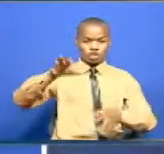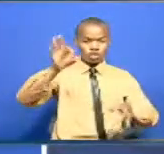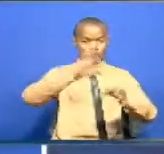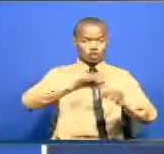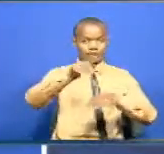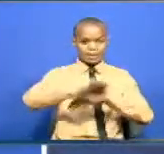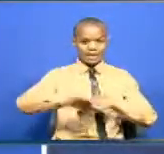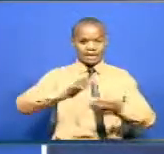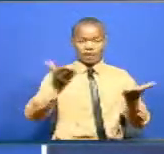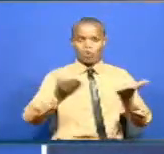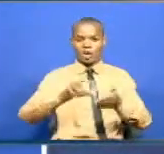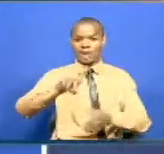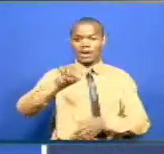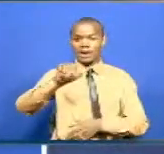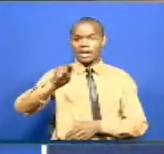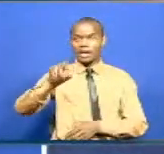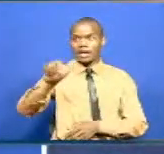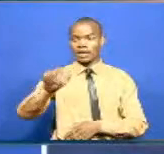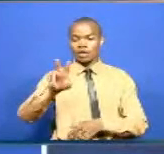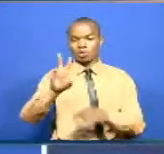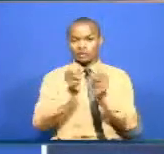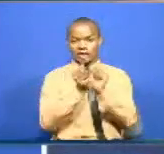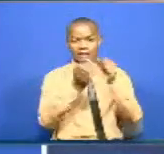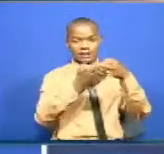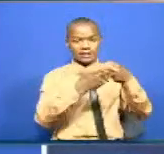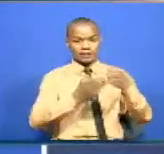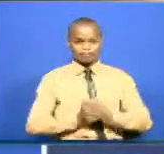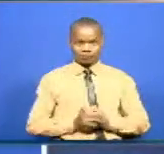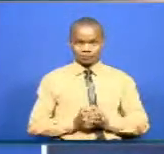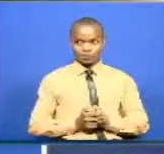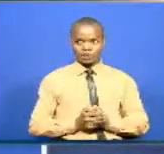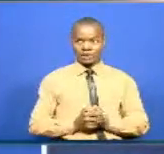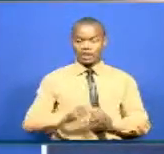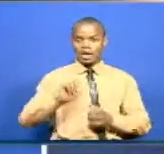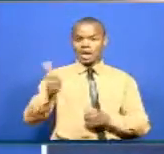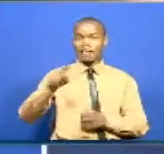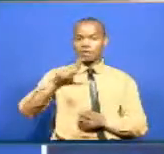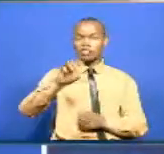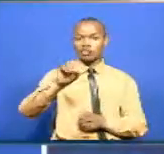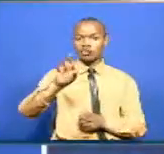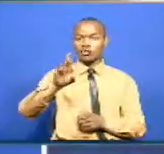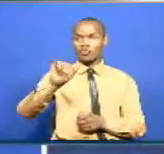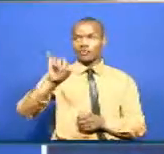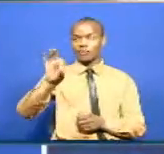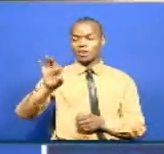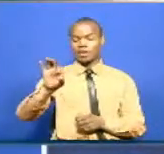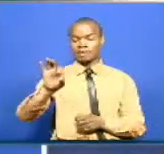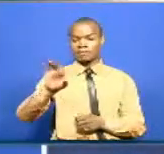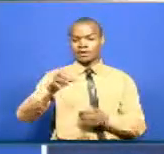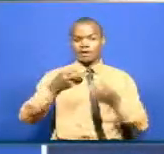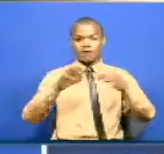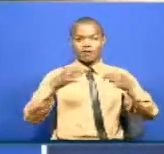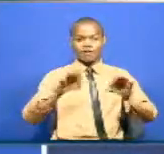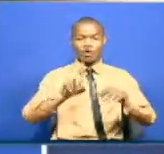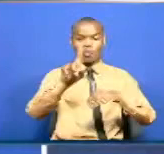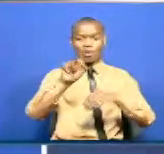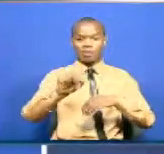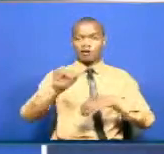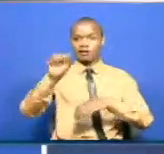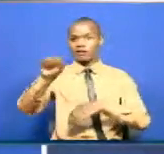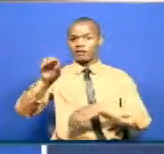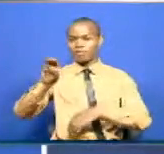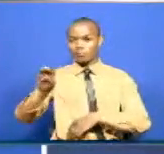la Ganda mwaka jana. Mshukiwa mwenza wa Jumwa, Geoffrey Otino, aliachiliwa kwa dhamana ya shilingi milioni 1.5 pesa